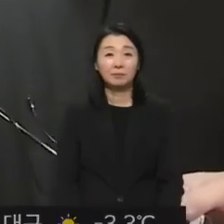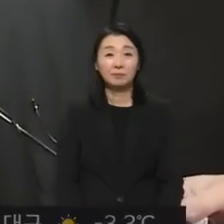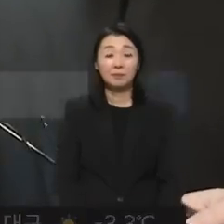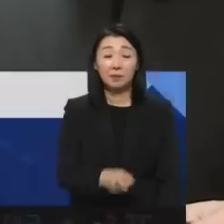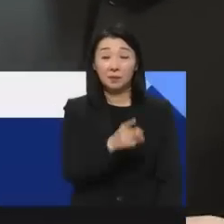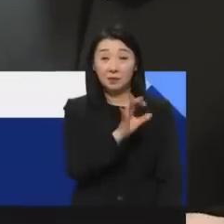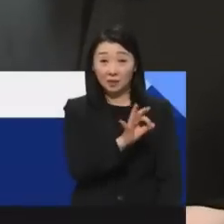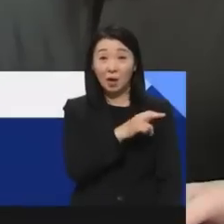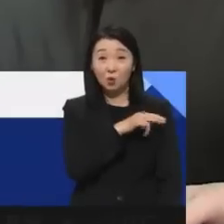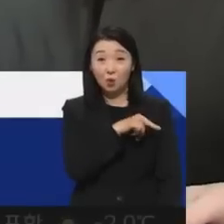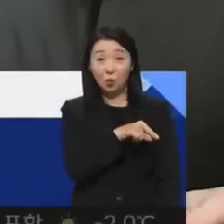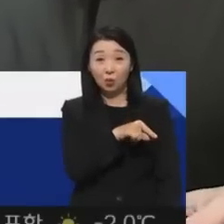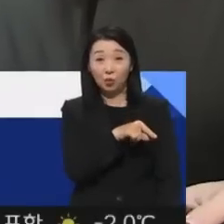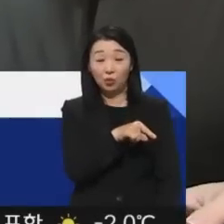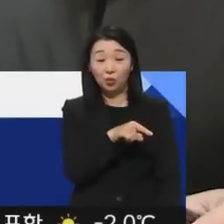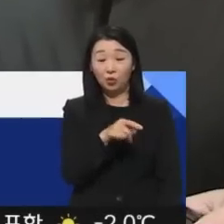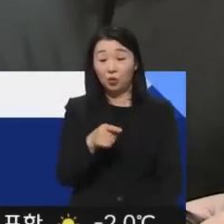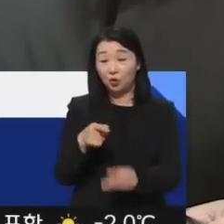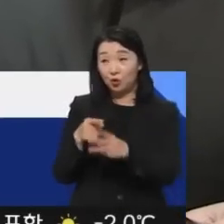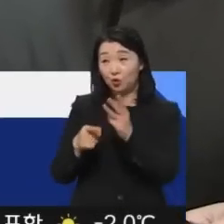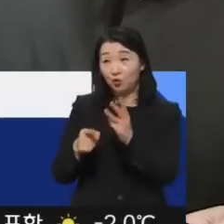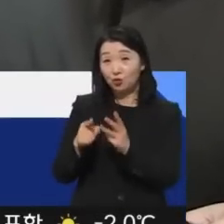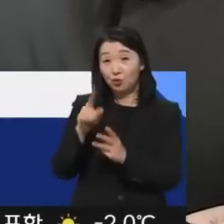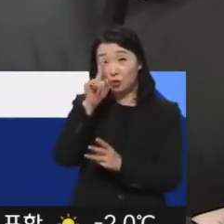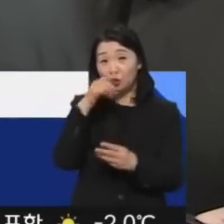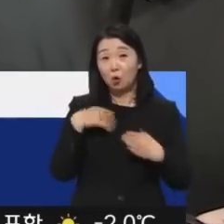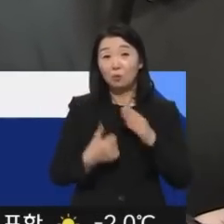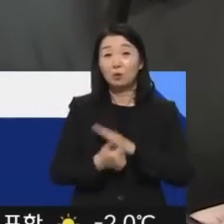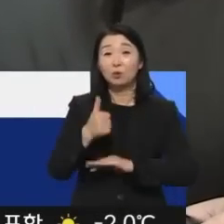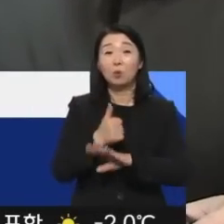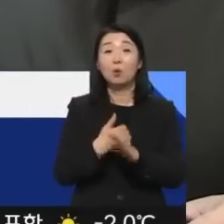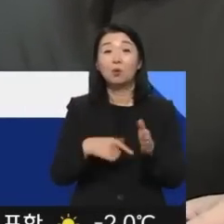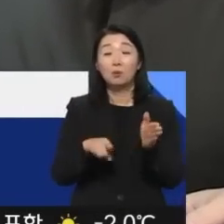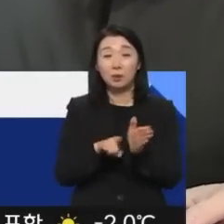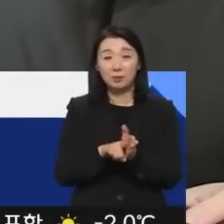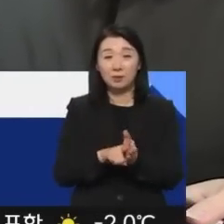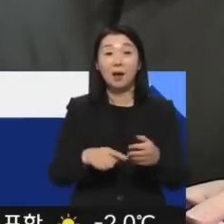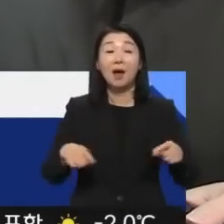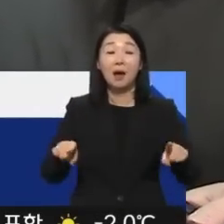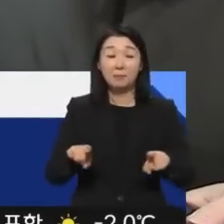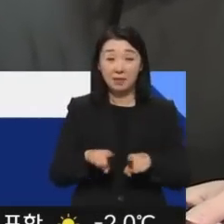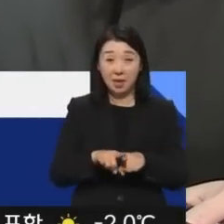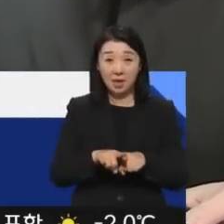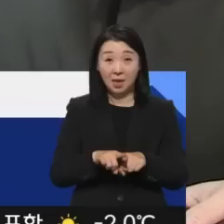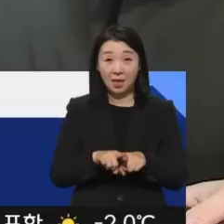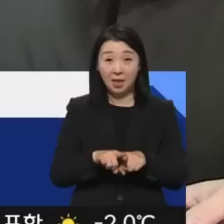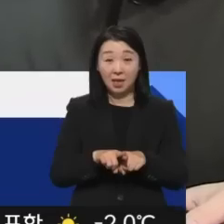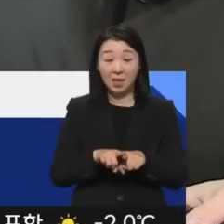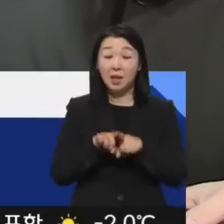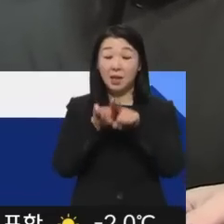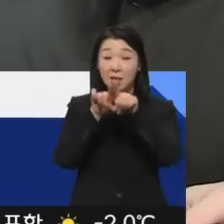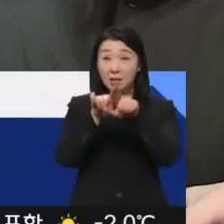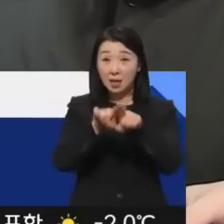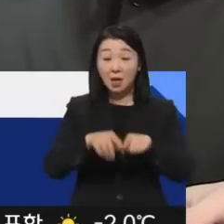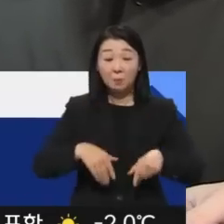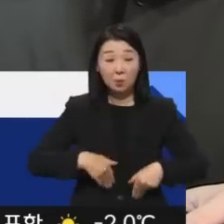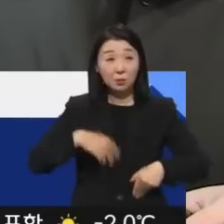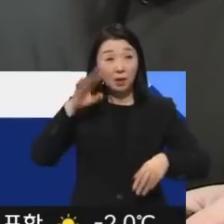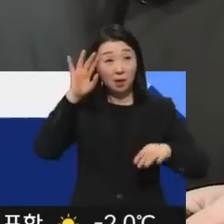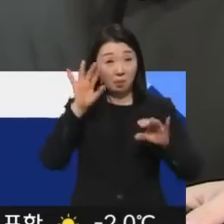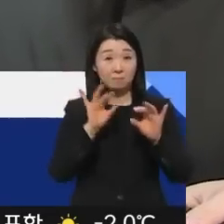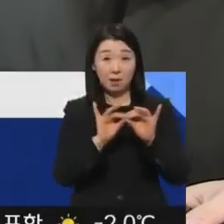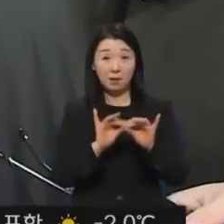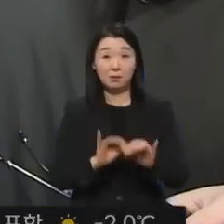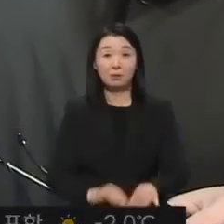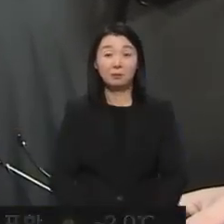장재원 의원과 윤석열 정부의 성공을 위해서 함께 가야 되겠다는 데 대해서는 인식을 같이 하고